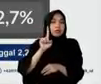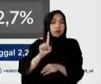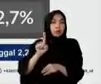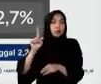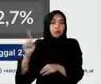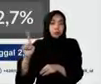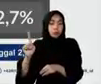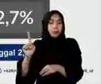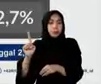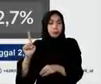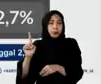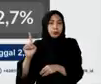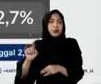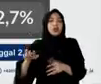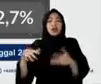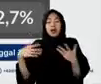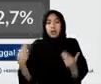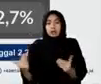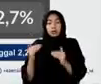144.311 atau